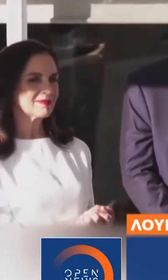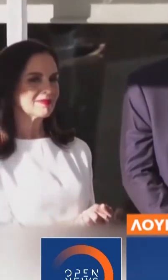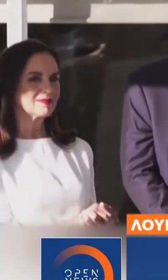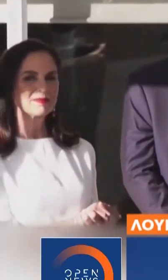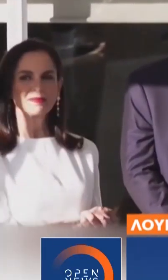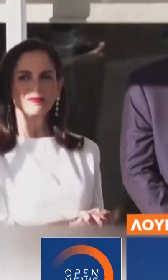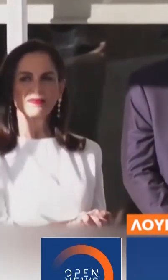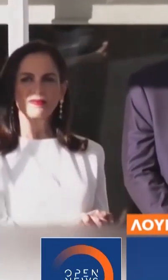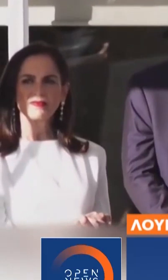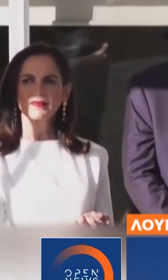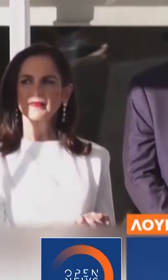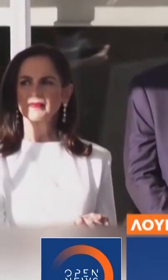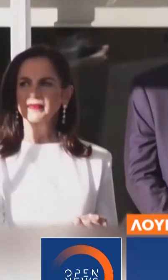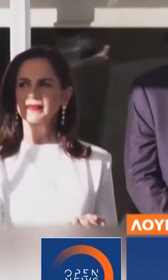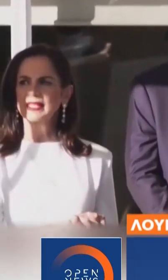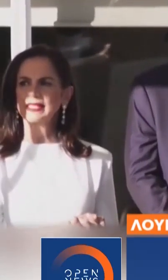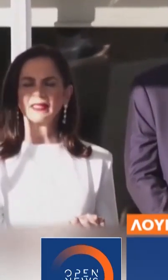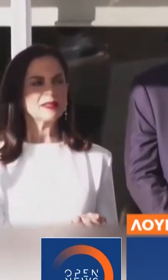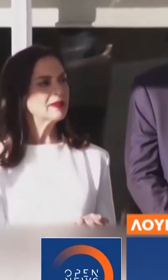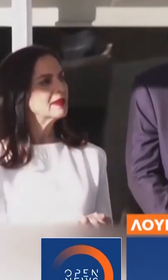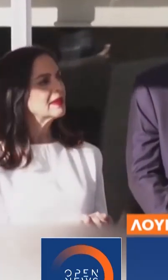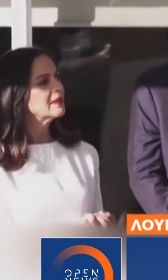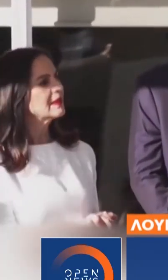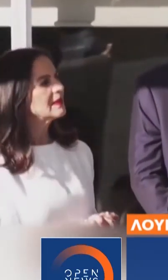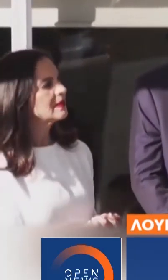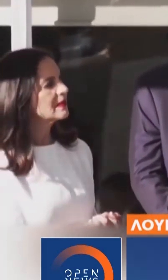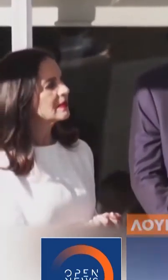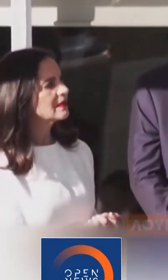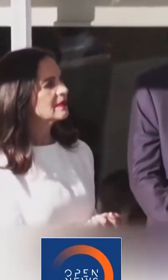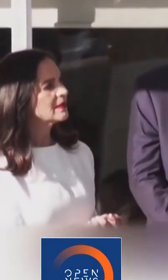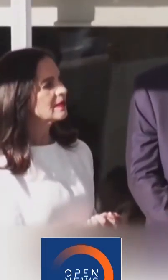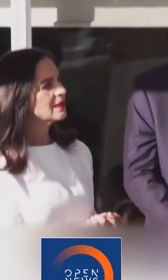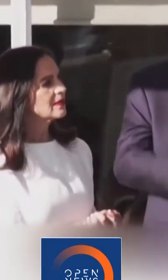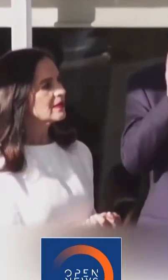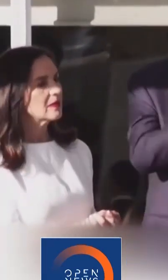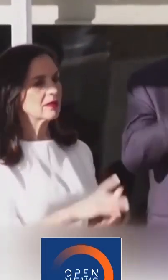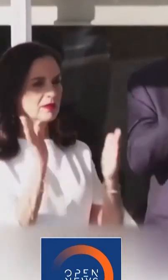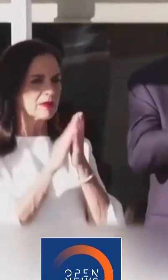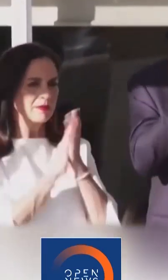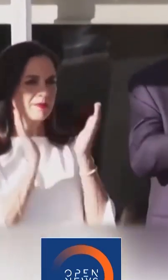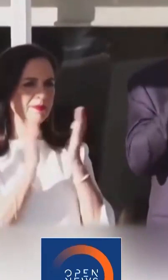todos. Por favor, me ajuda.